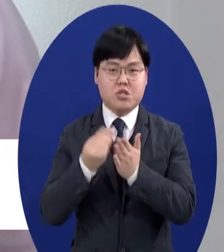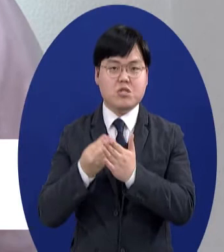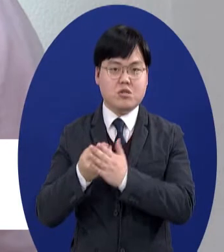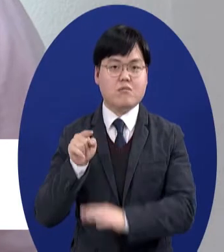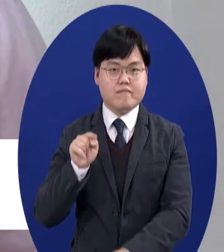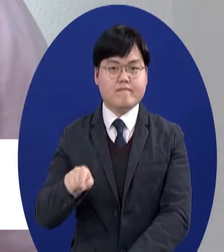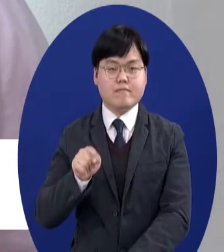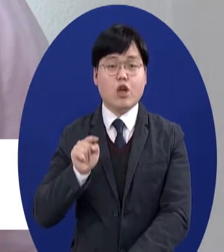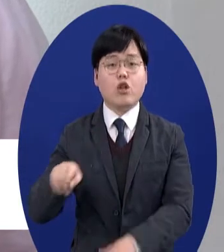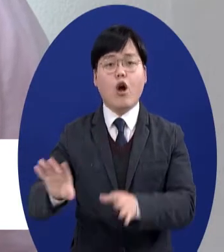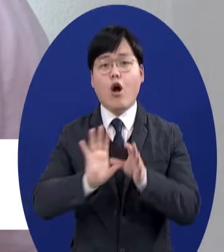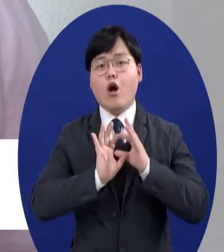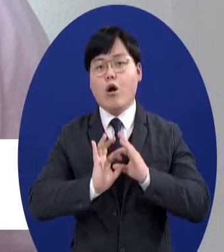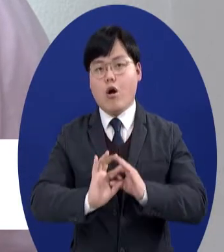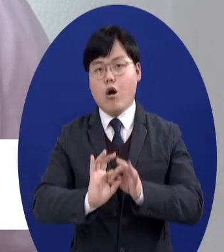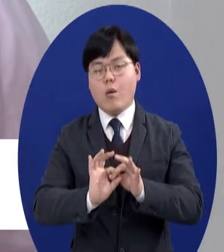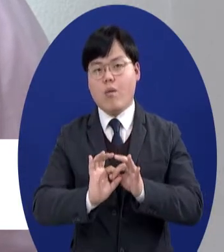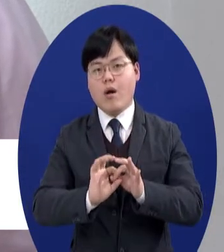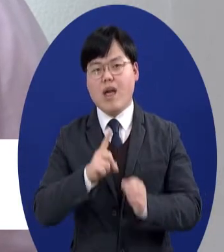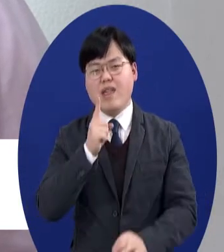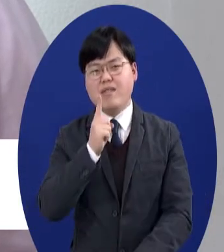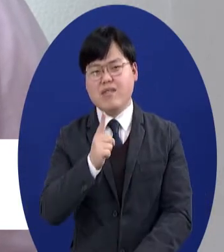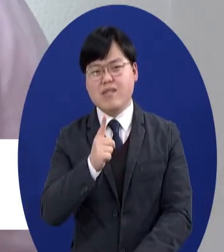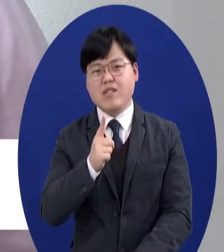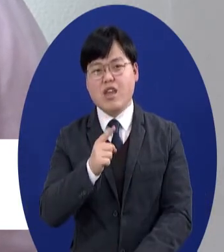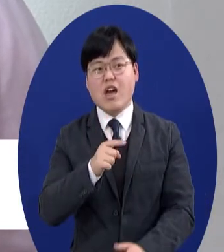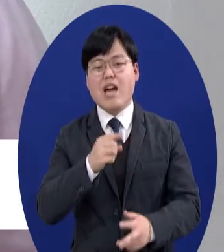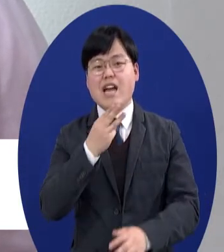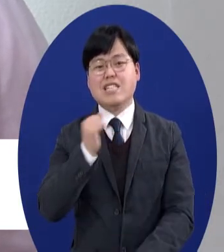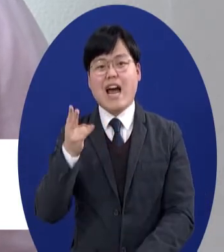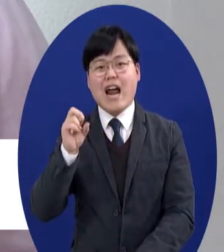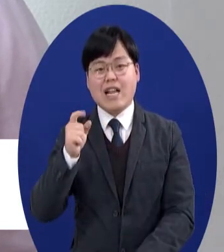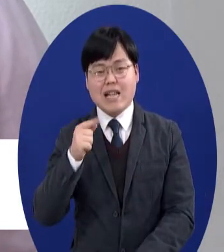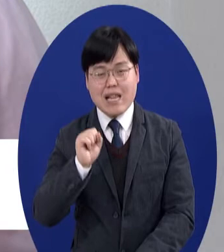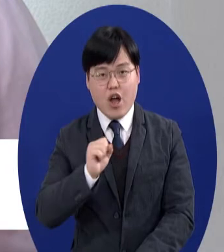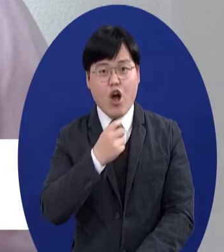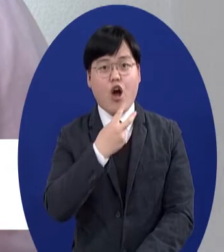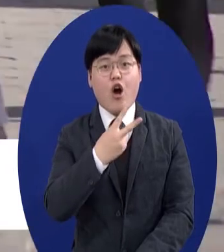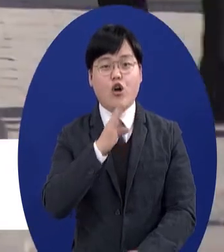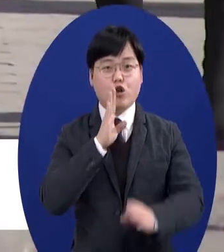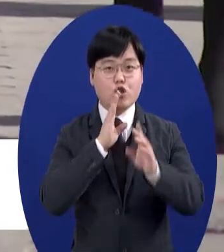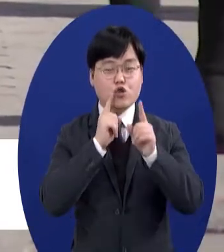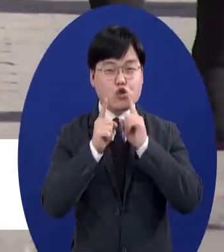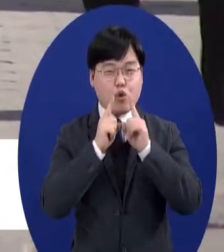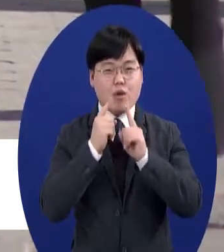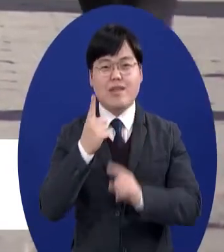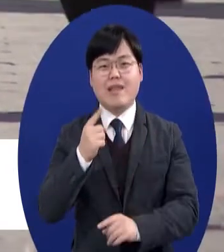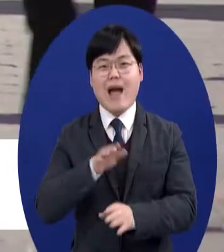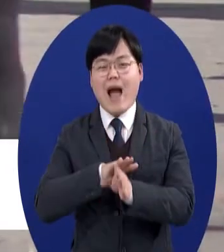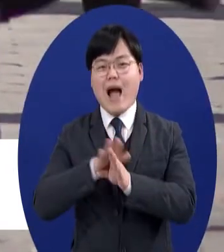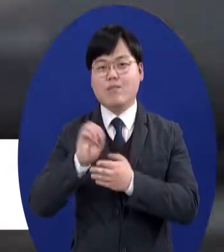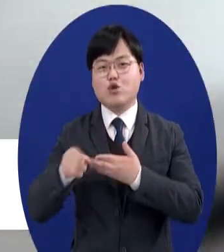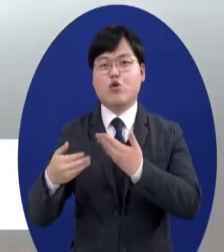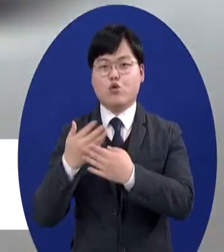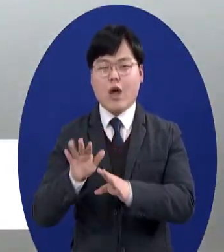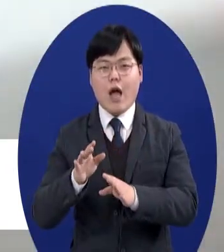энтэй холбоотойгоор бол нэг шаардлага, хоёр зөвлөмж, за нэг нь болохоор альбом бичих хэрэгсэн. Олон улсад ажлын байрны